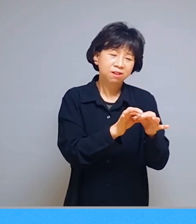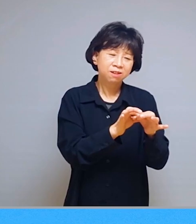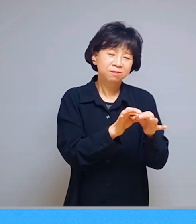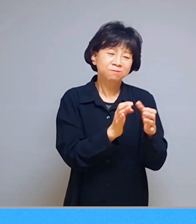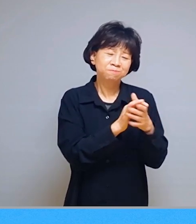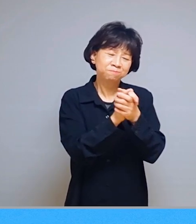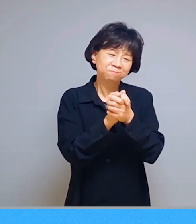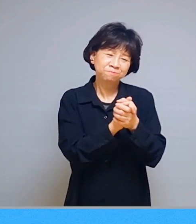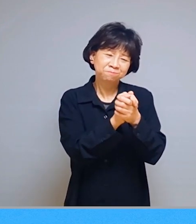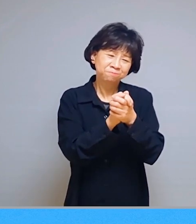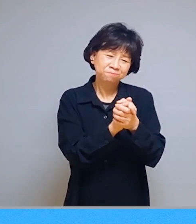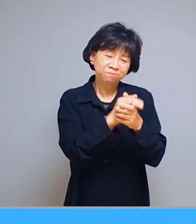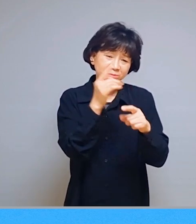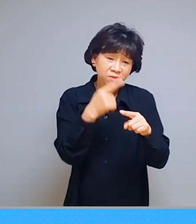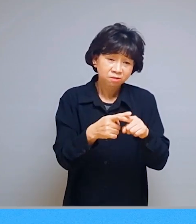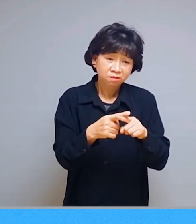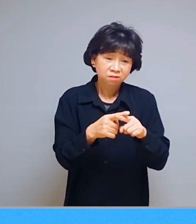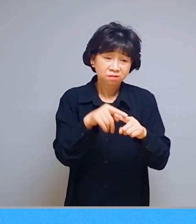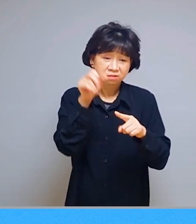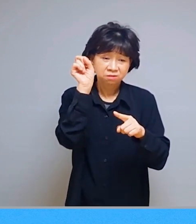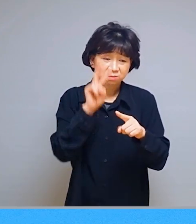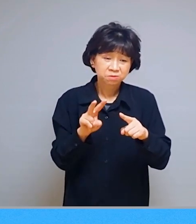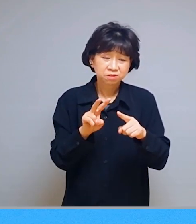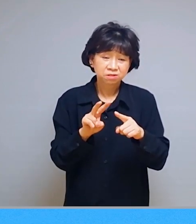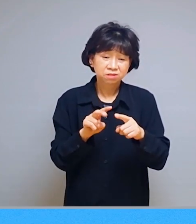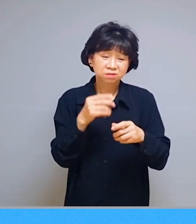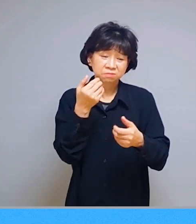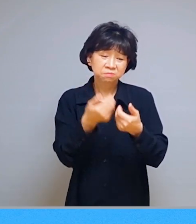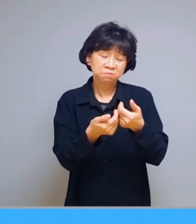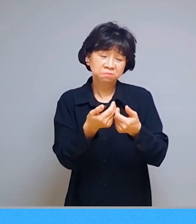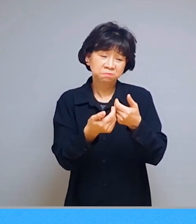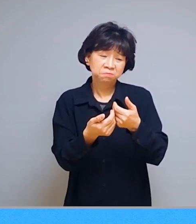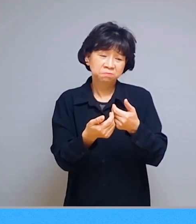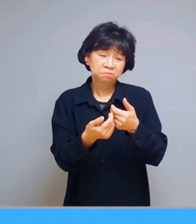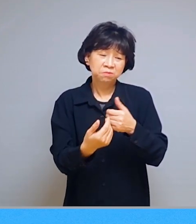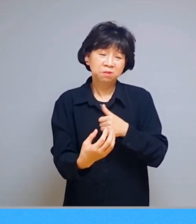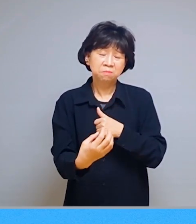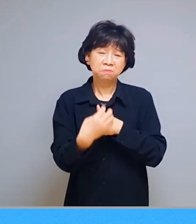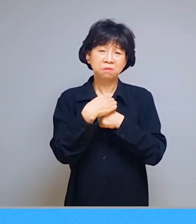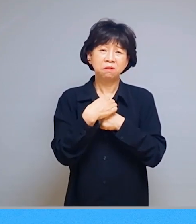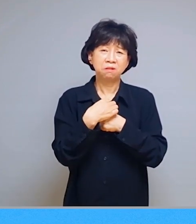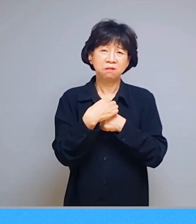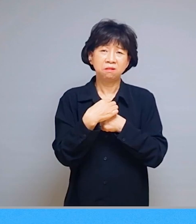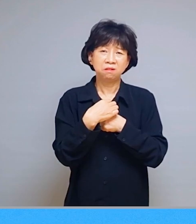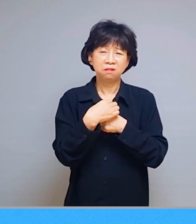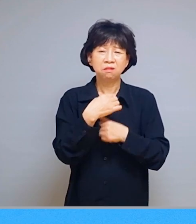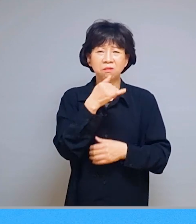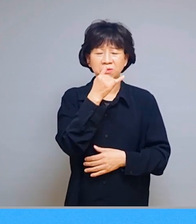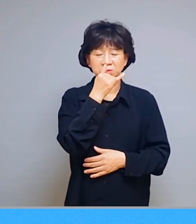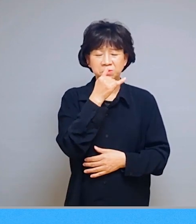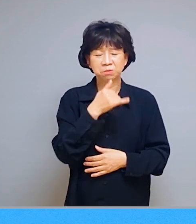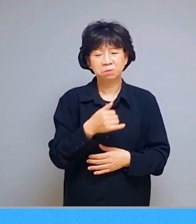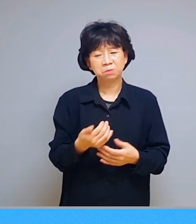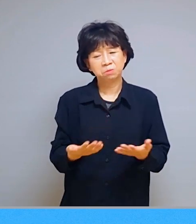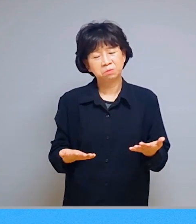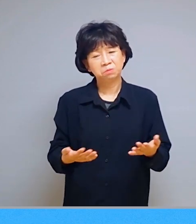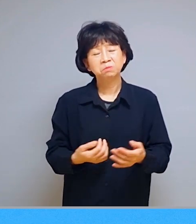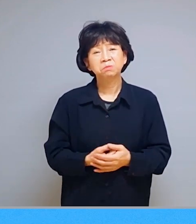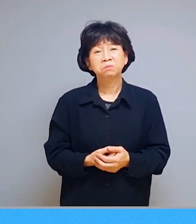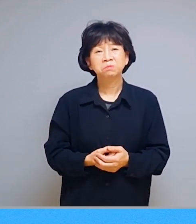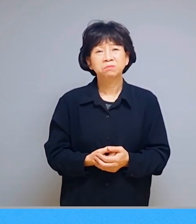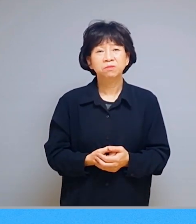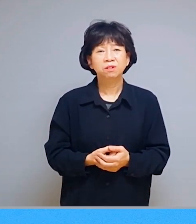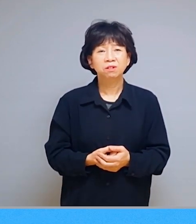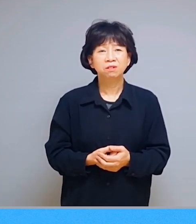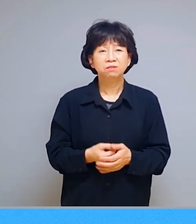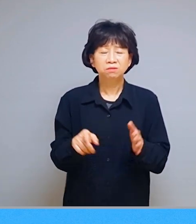말로 표현이 안 돼요. 하다못해 배신감까지 느끼는 그런 시간이 찾아오기도 하는 거죠.